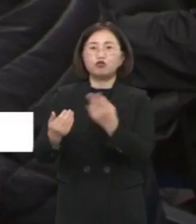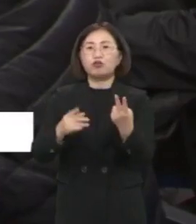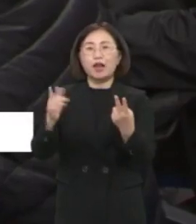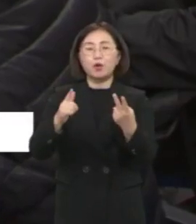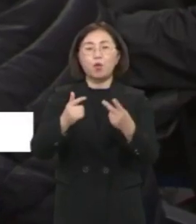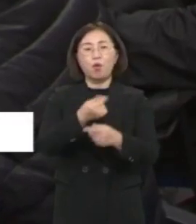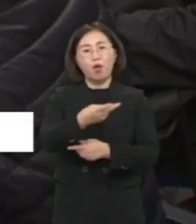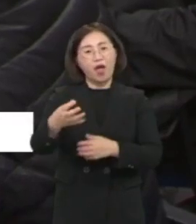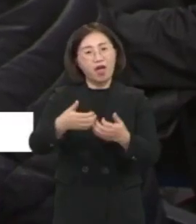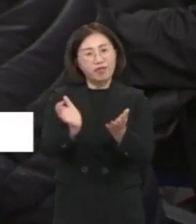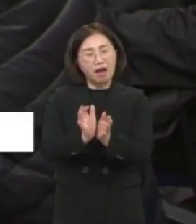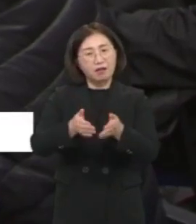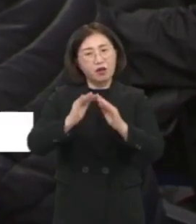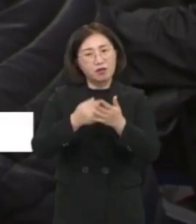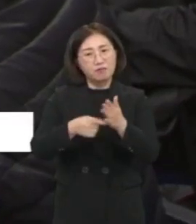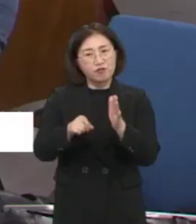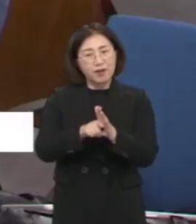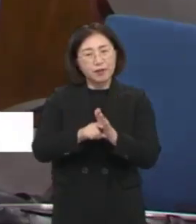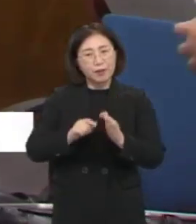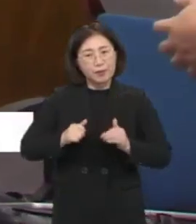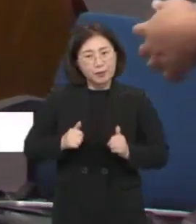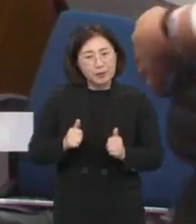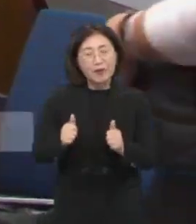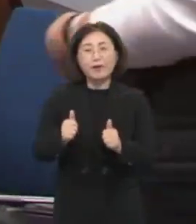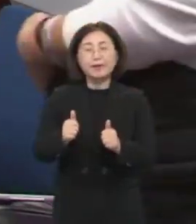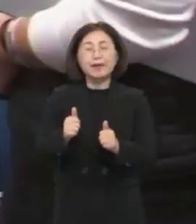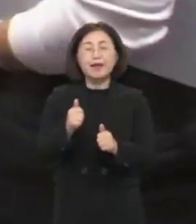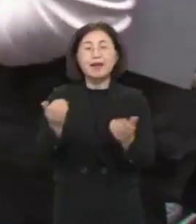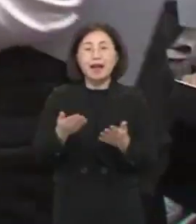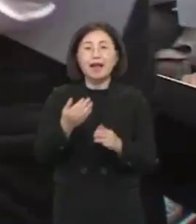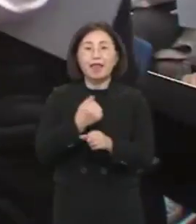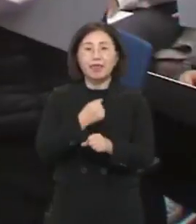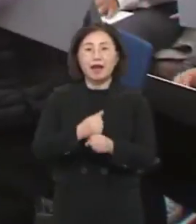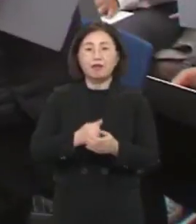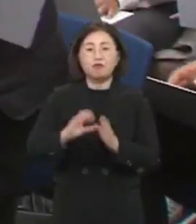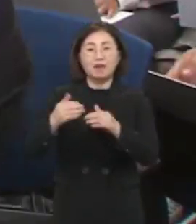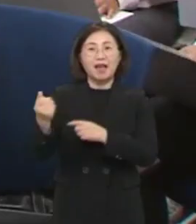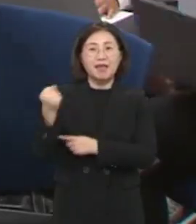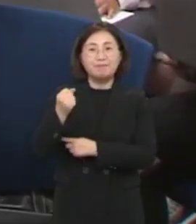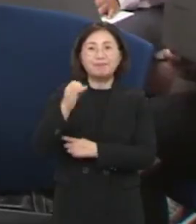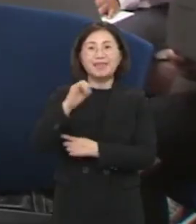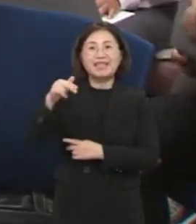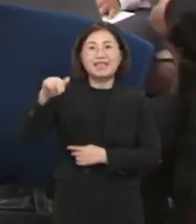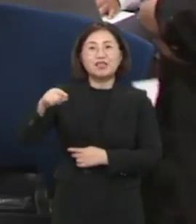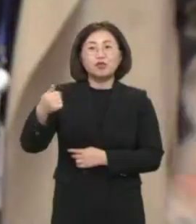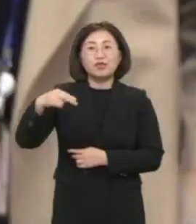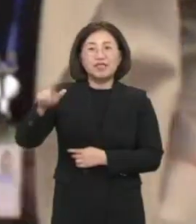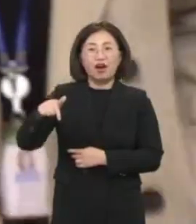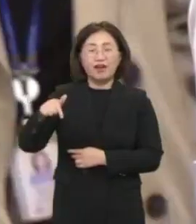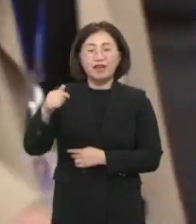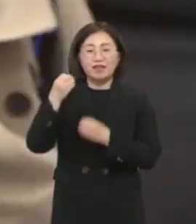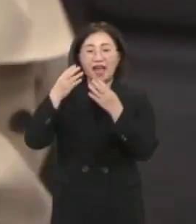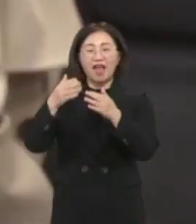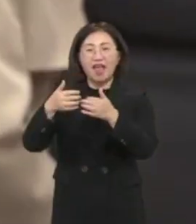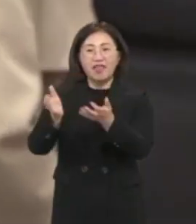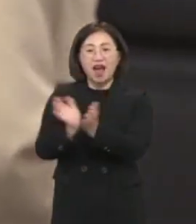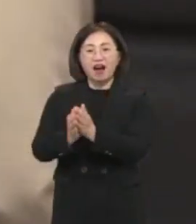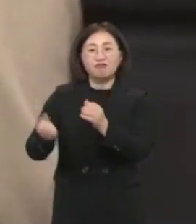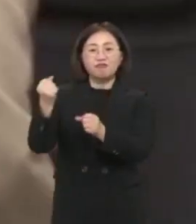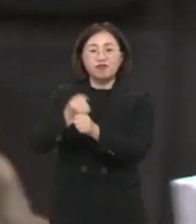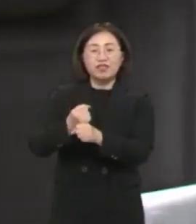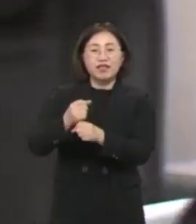매진하겠다고 밝혀 묘한 여운을 남겼습니다. 다만 이준석 국민의힘 전 대표의 창당 등 최근 일고 있는 신당